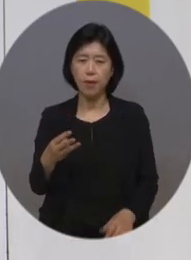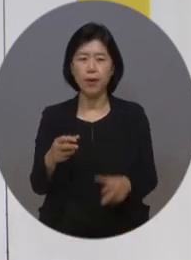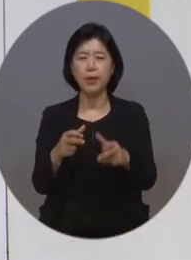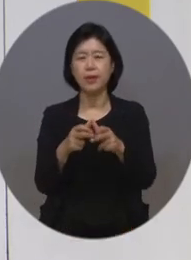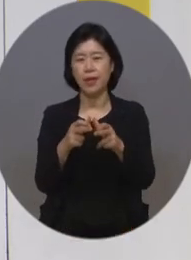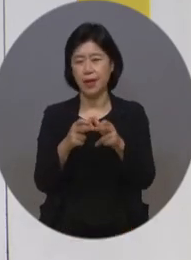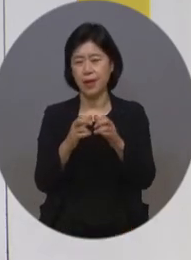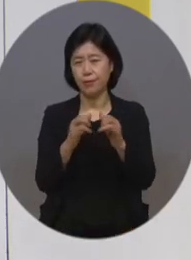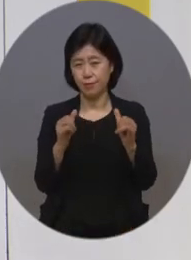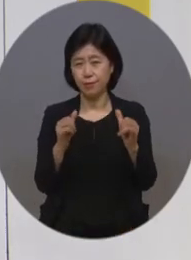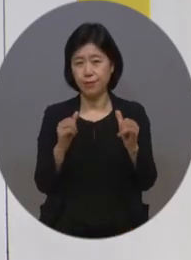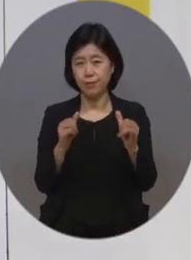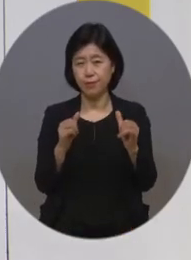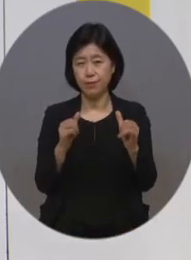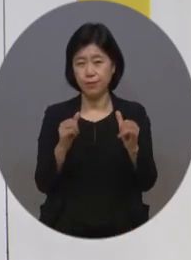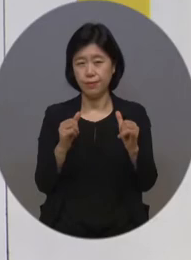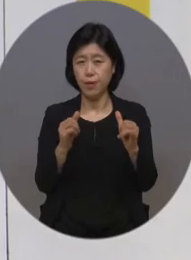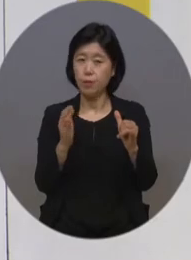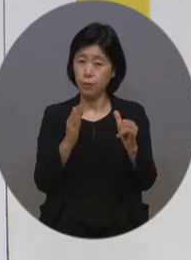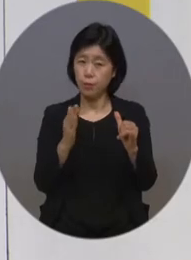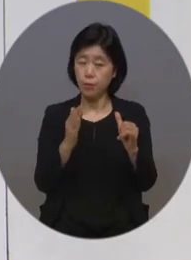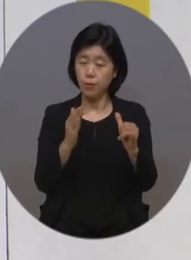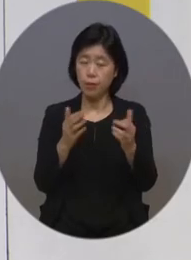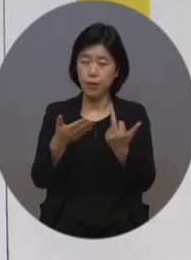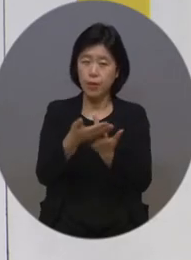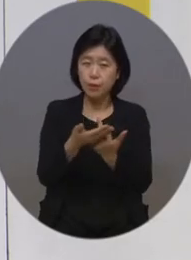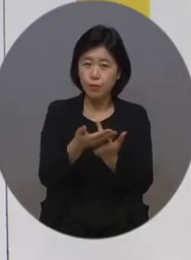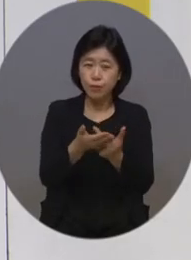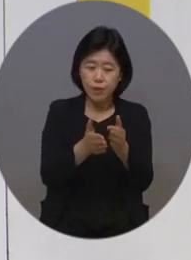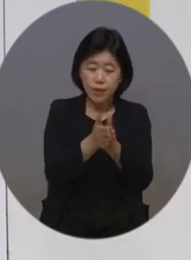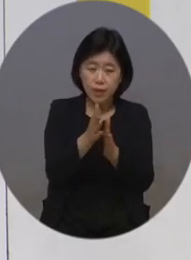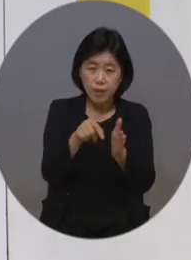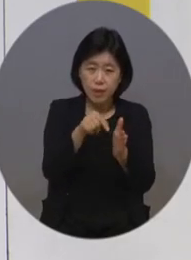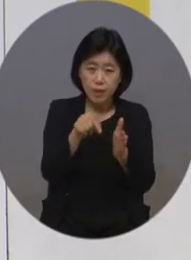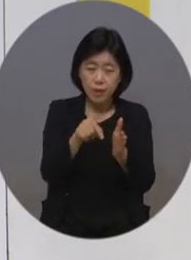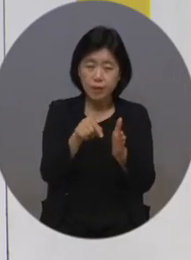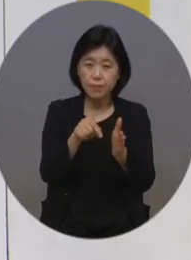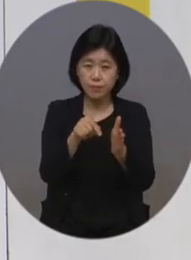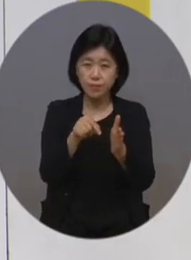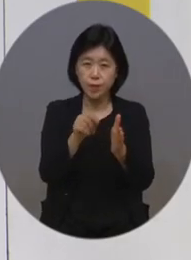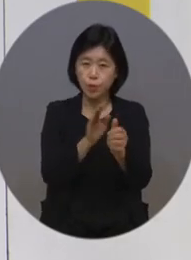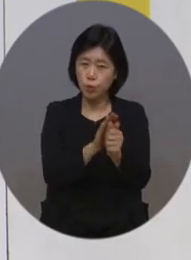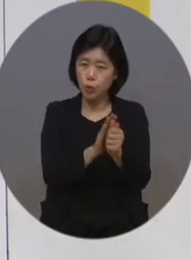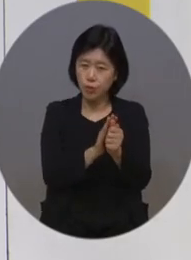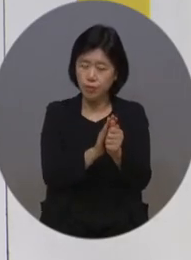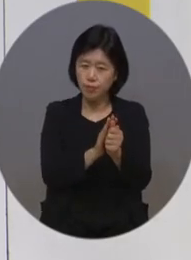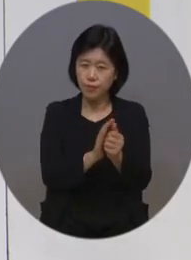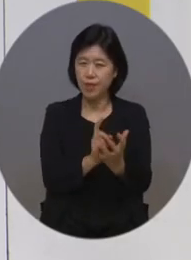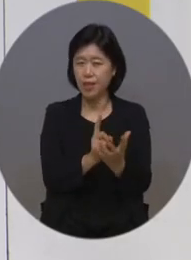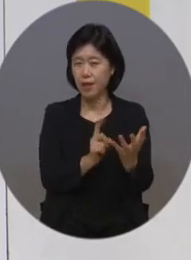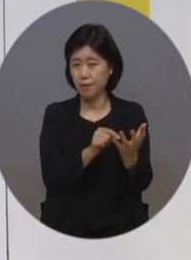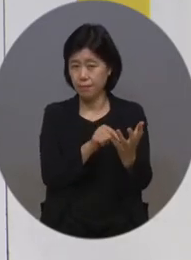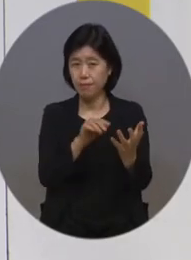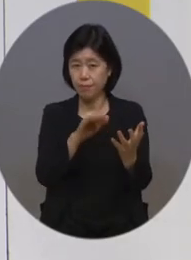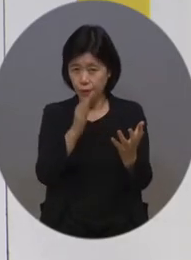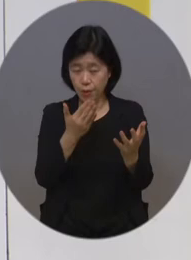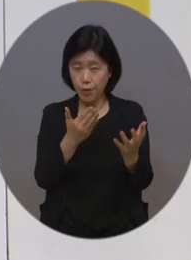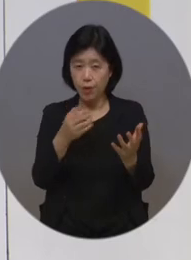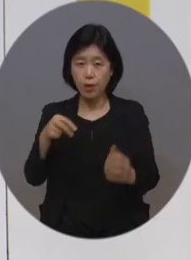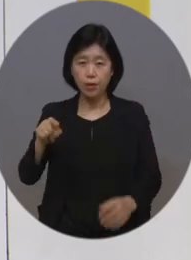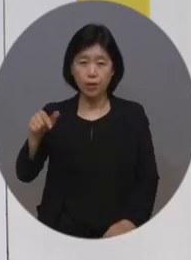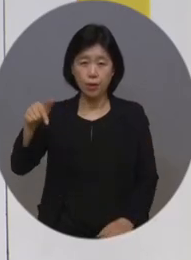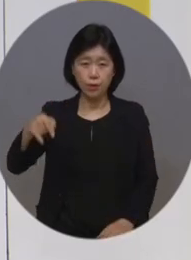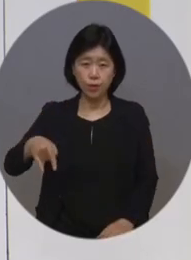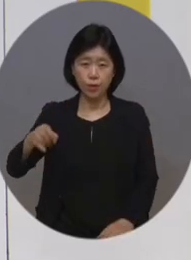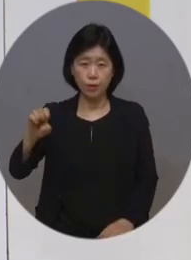보는 놓인 분야 해가지고 전국에서 어 2 제주 10 제주 씨 사기 푸쉬가 동시에 이